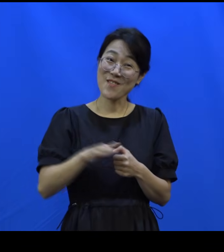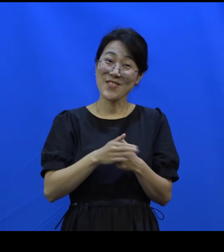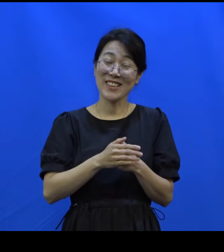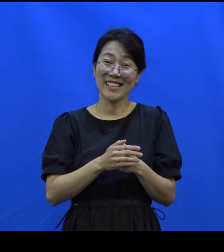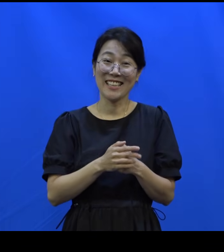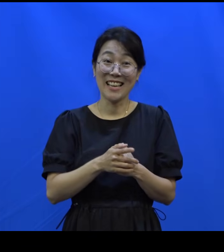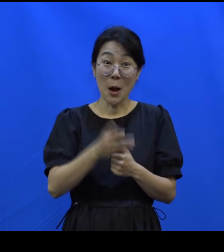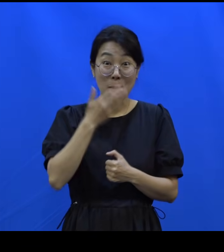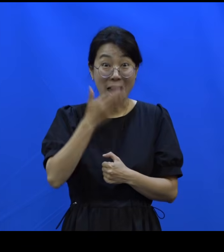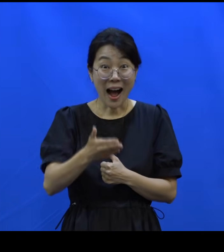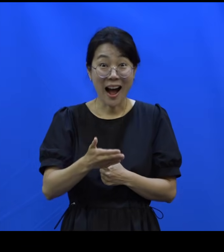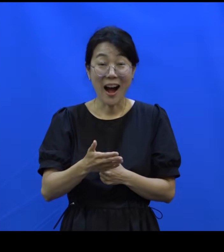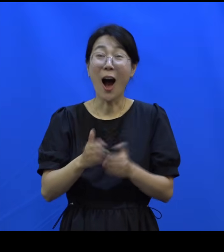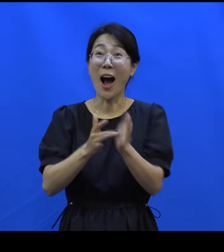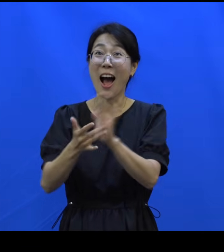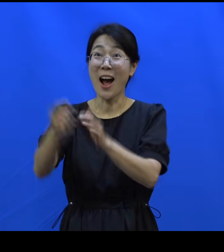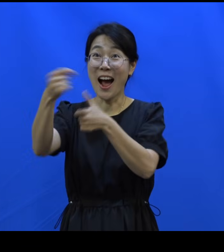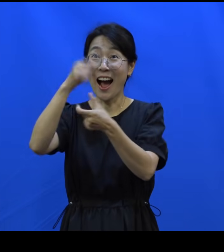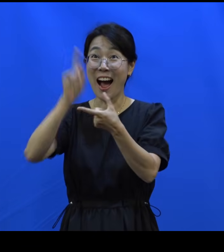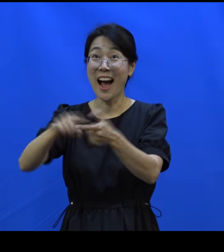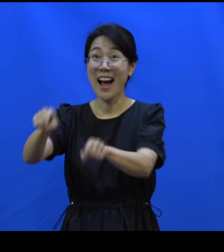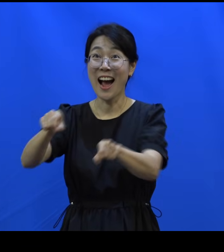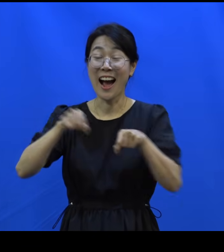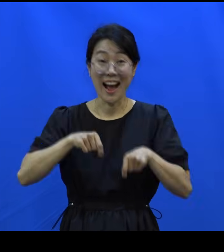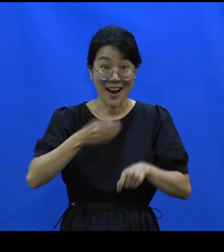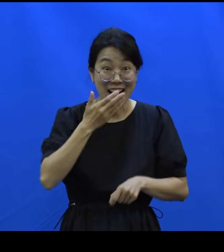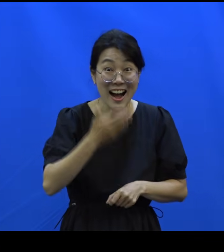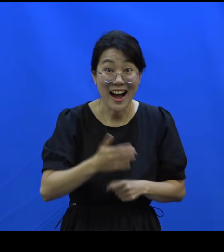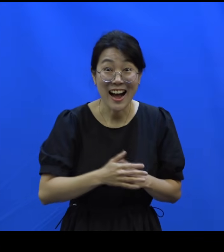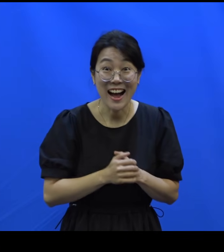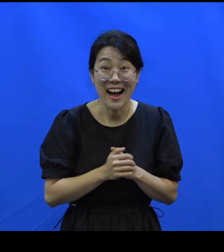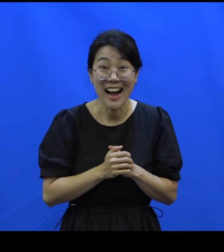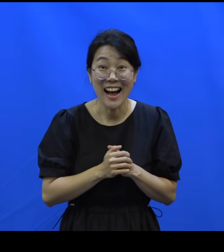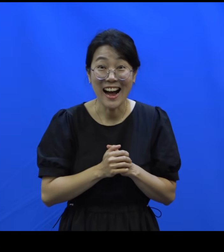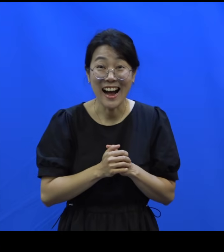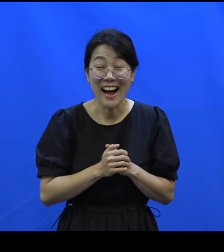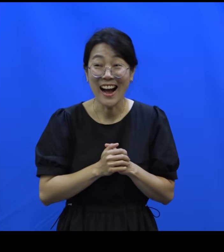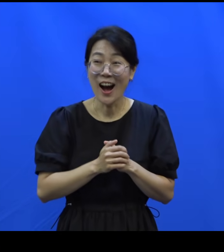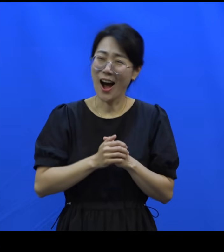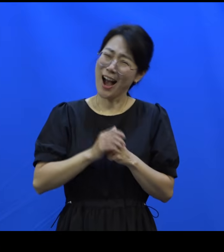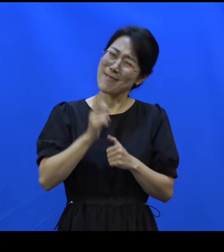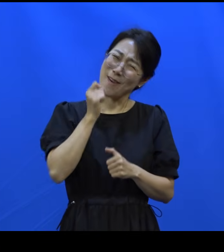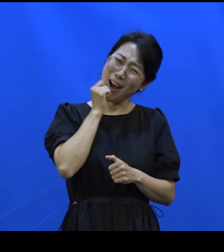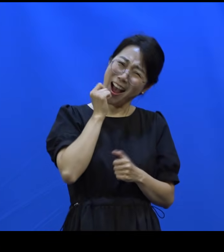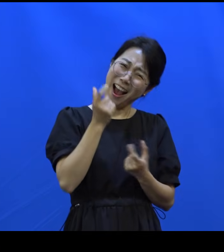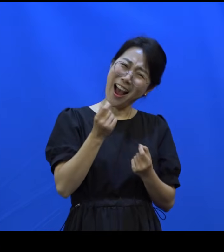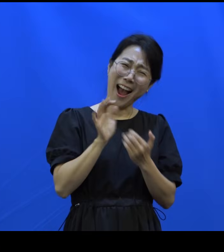게 가능할까? 또 너무 이상론적으로 생각하고 넘겨버릴 수도 있습니다.